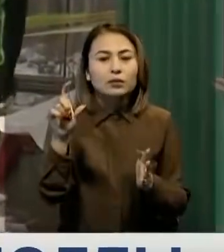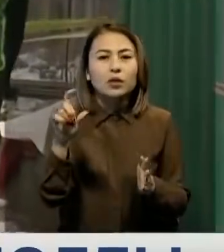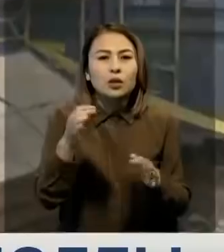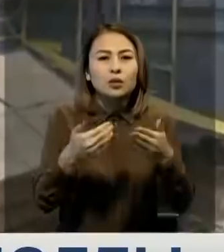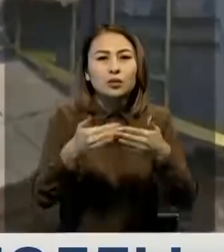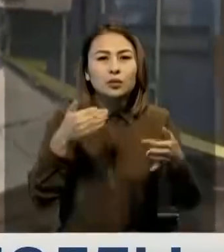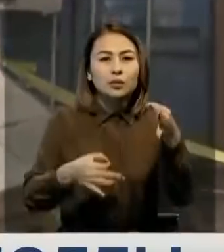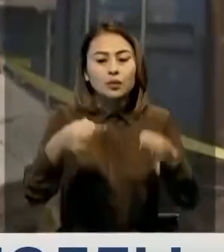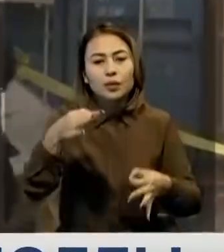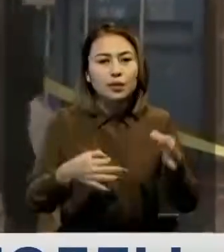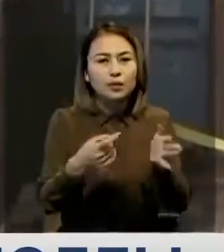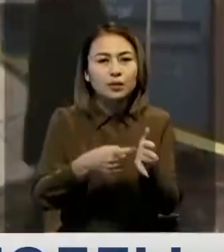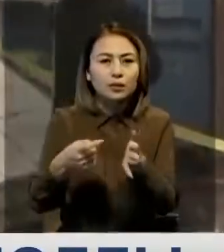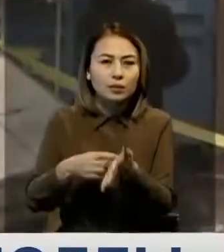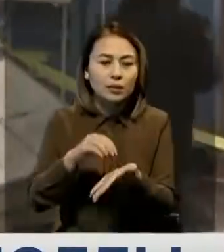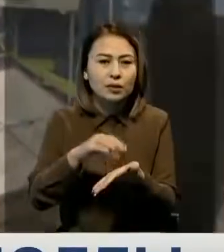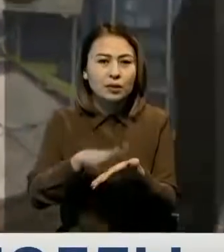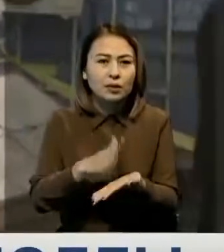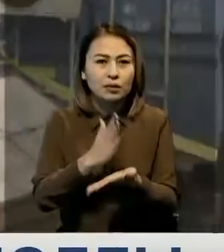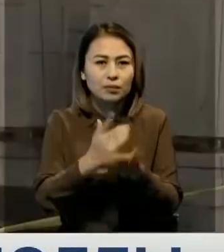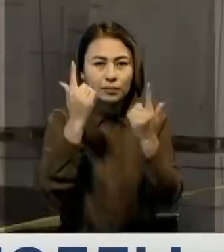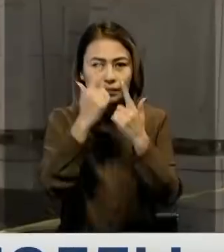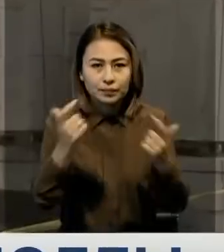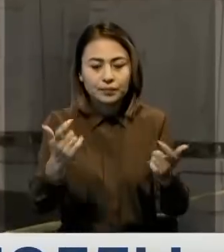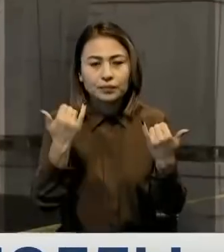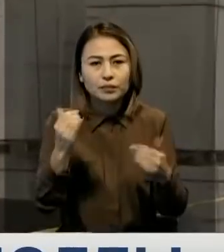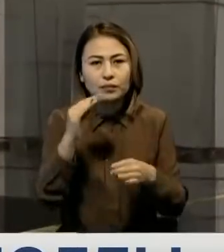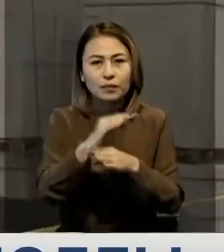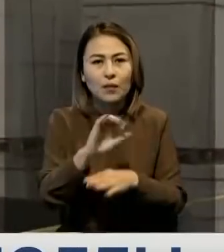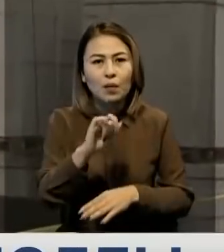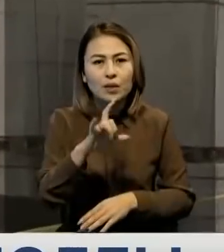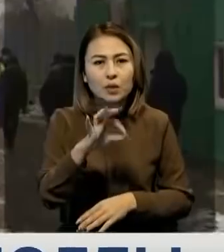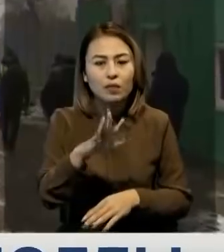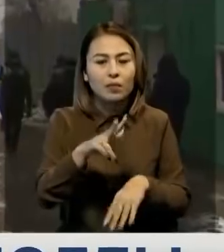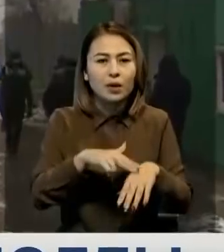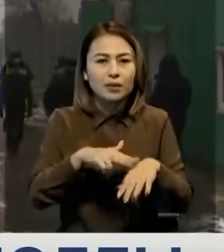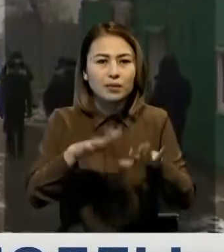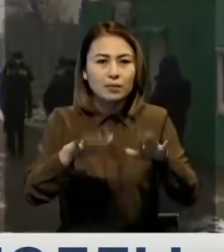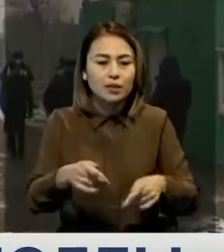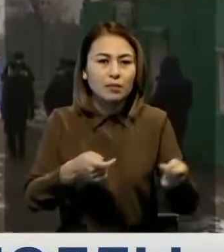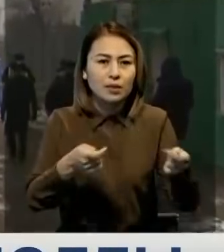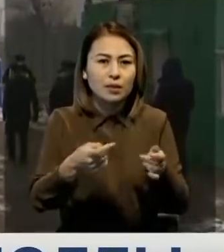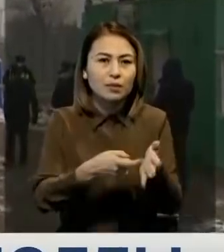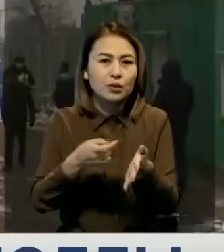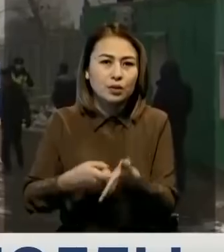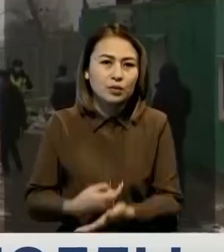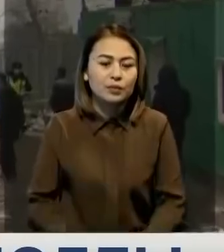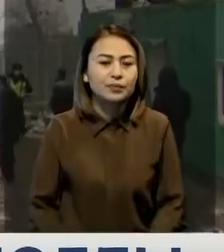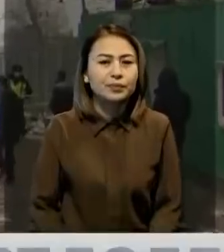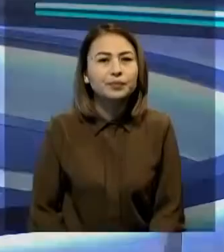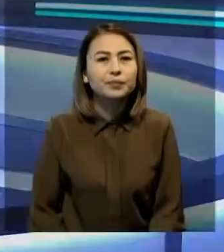сотқа дейінгі тергеудің бірыңғай тізілімінде тіркелгенін хабарлаймыз. Оған Әуезов аудандық полиция басқармасы тергеу жүргізіп жатыр.